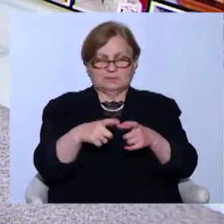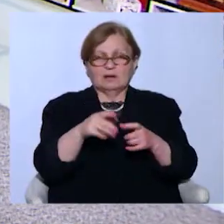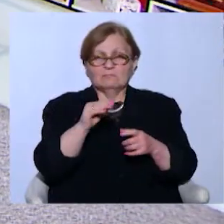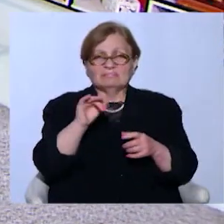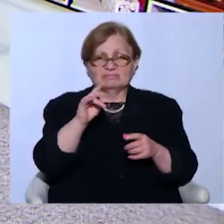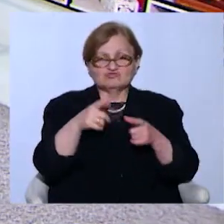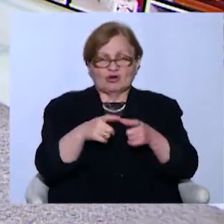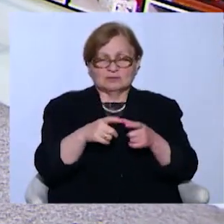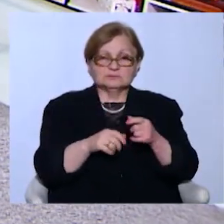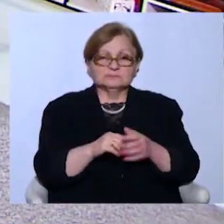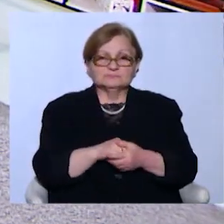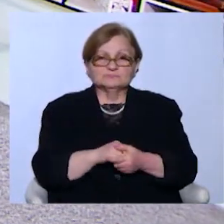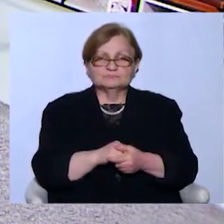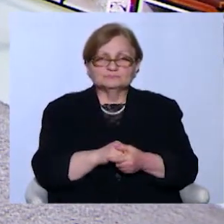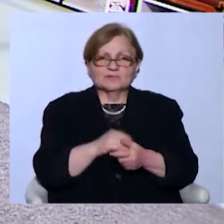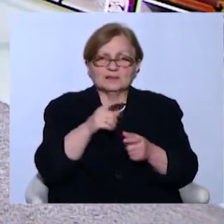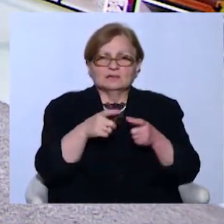ჰავა, შესაბამისად აი ამ